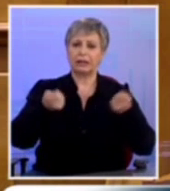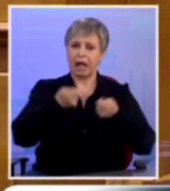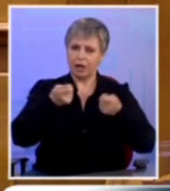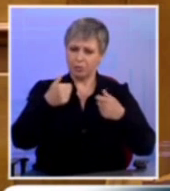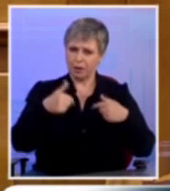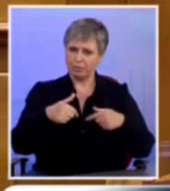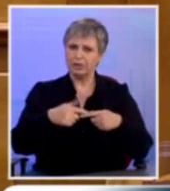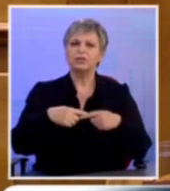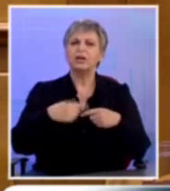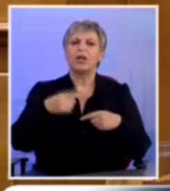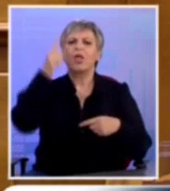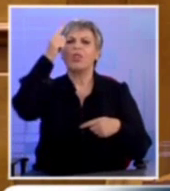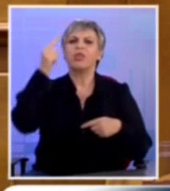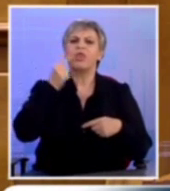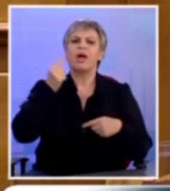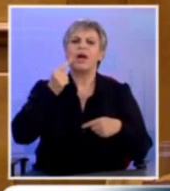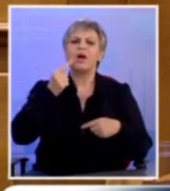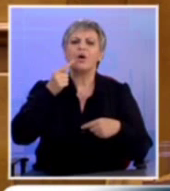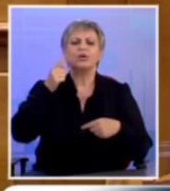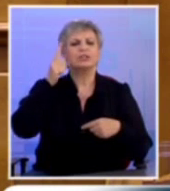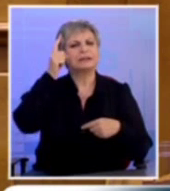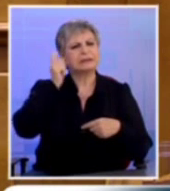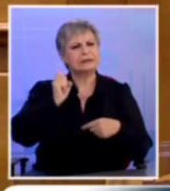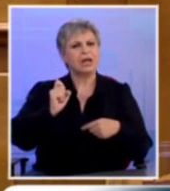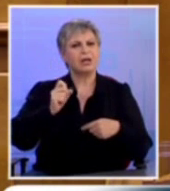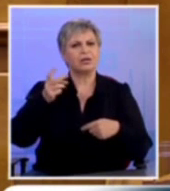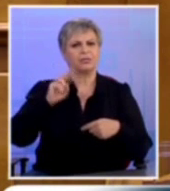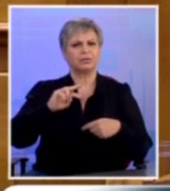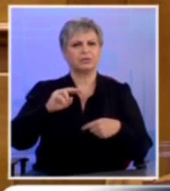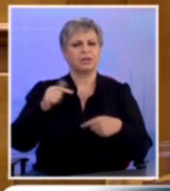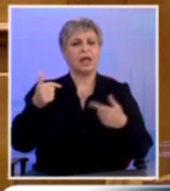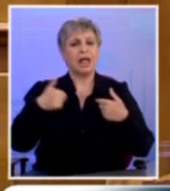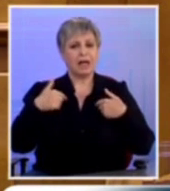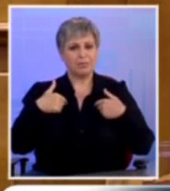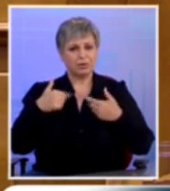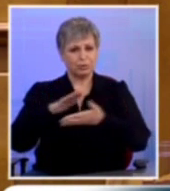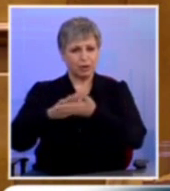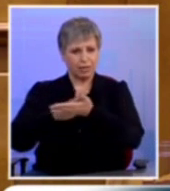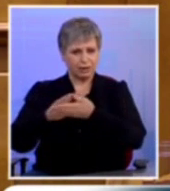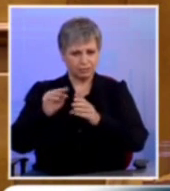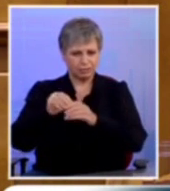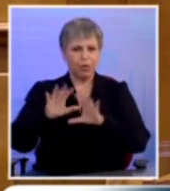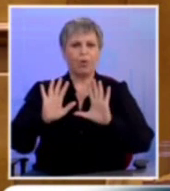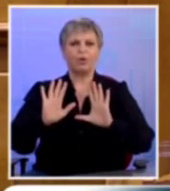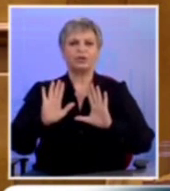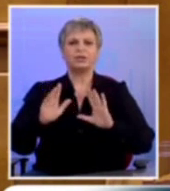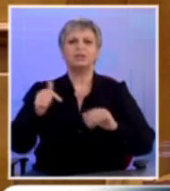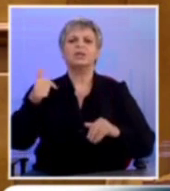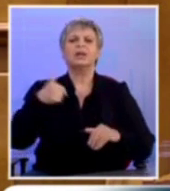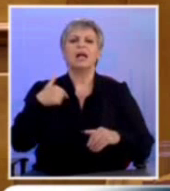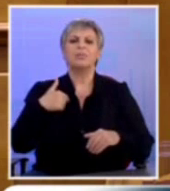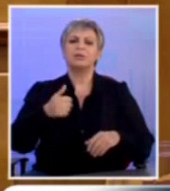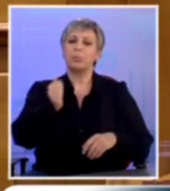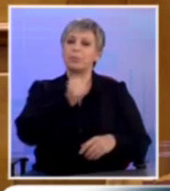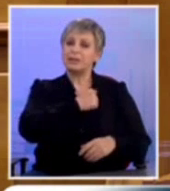Θεό. Αλλά εμείς ανήκουμε σε μια παράδοση του διαφωτισμού. Πιστεύουμε ότι ο άνθρωπος μπορεί να πάρει στα χέρια τα